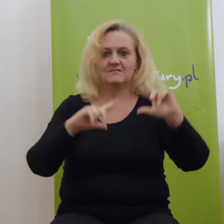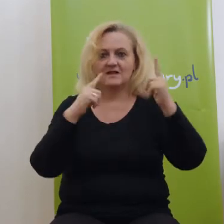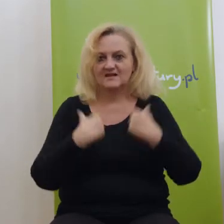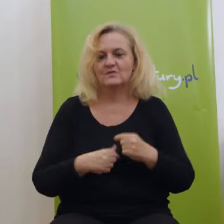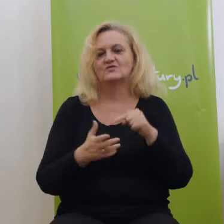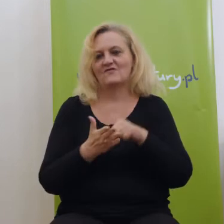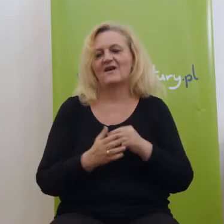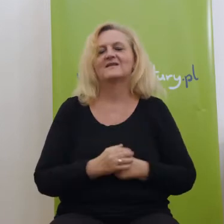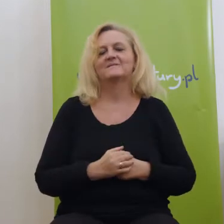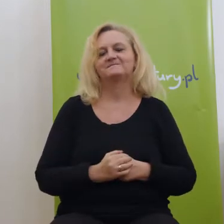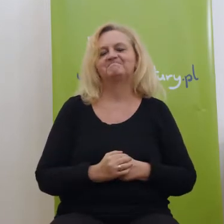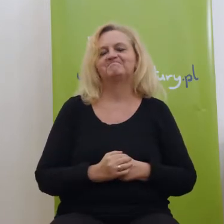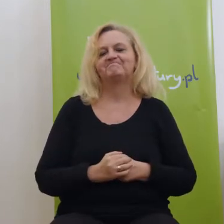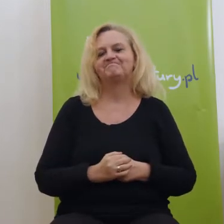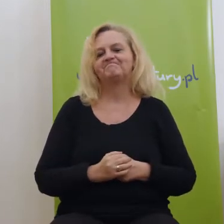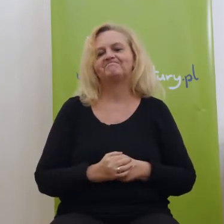niespodziewanie.